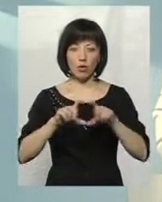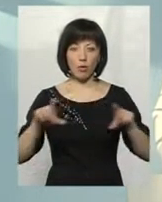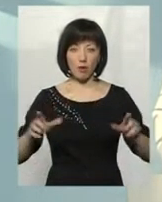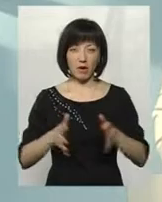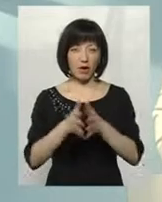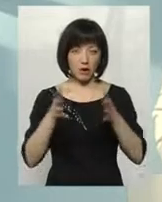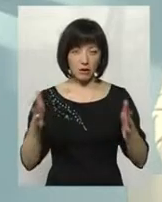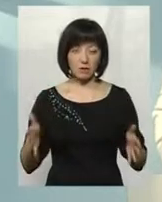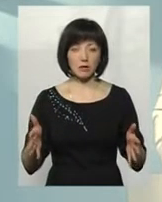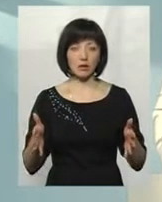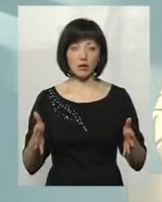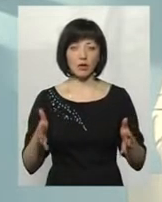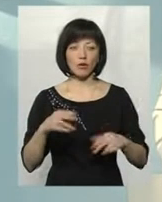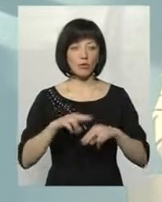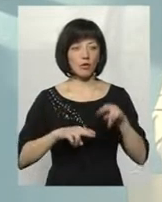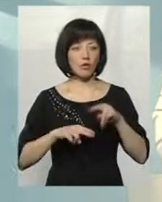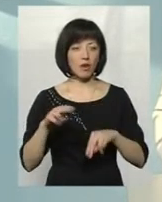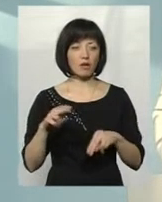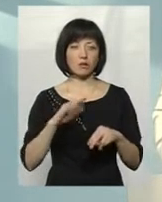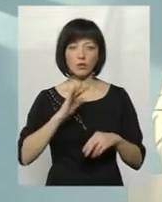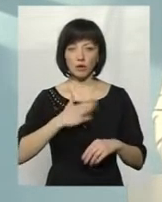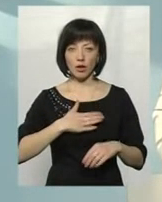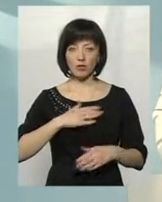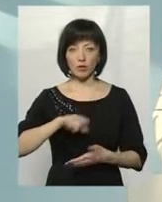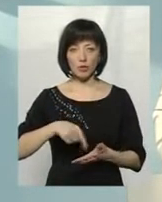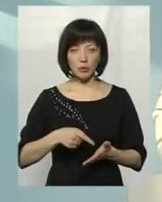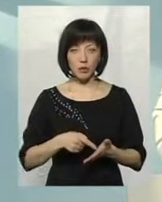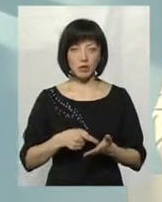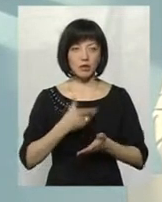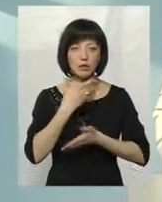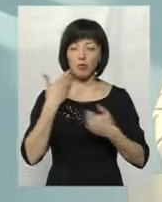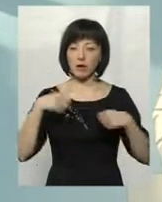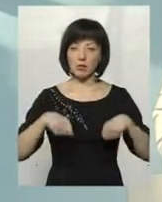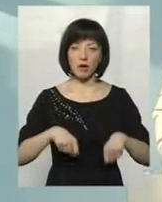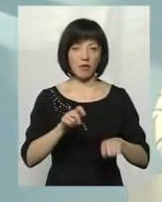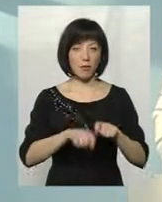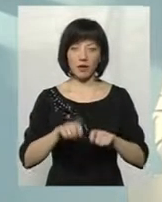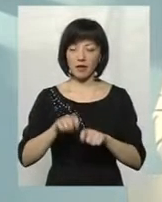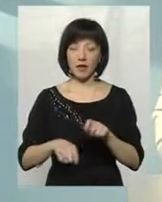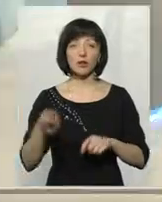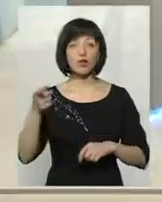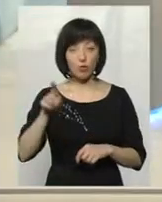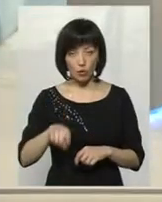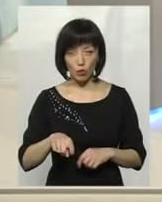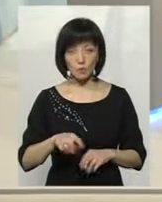які будувалися і будуються в нашому місті, не мали права перевіряти. Тому